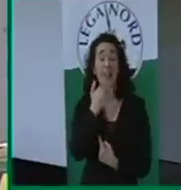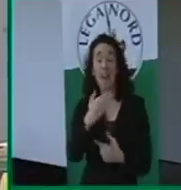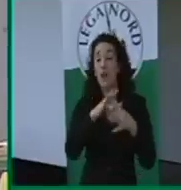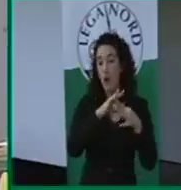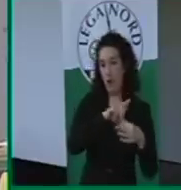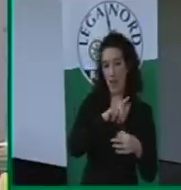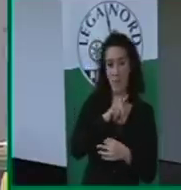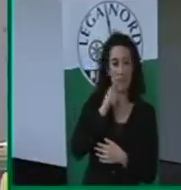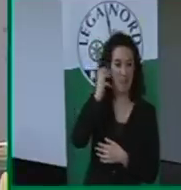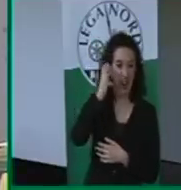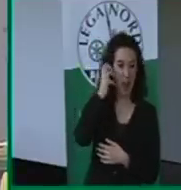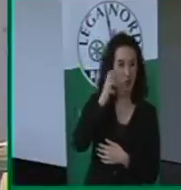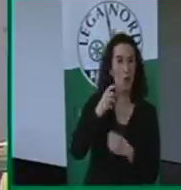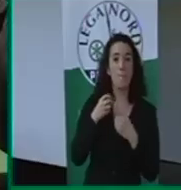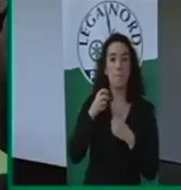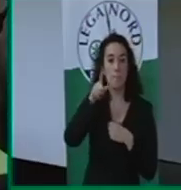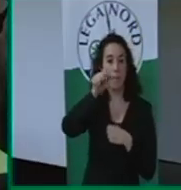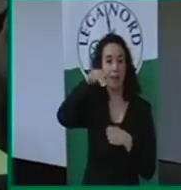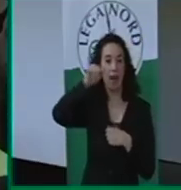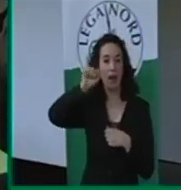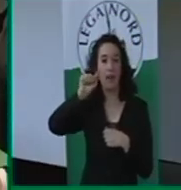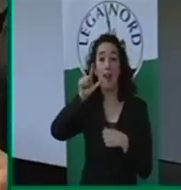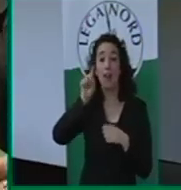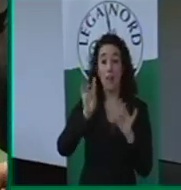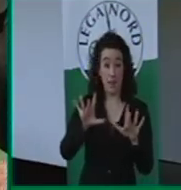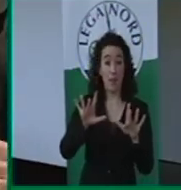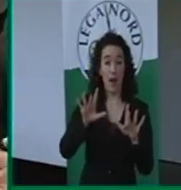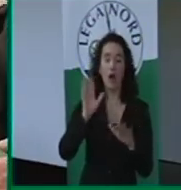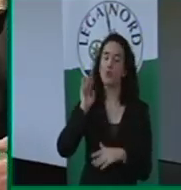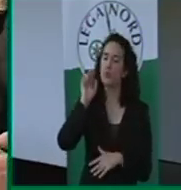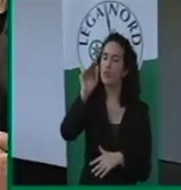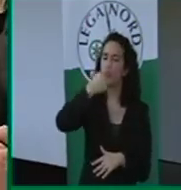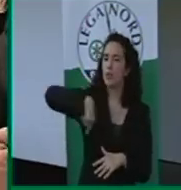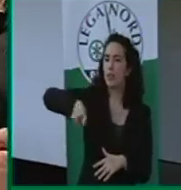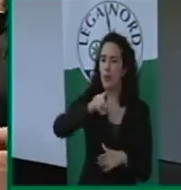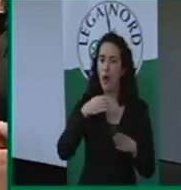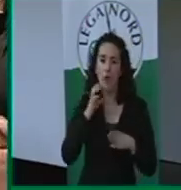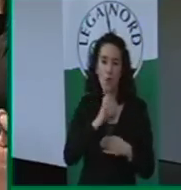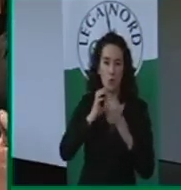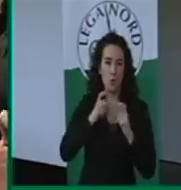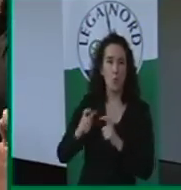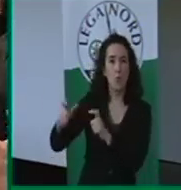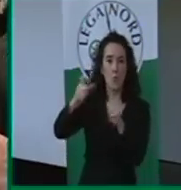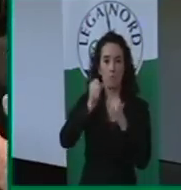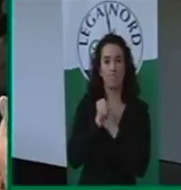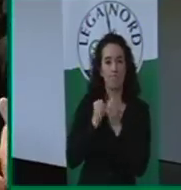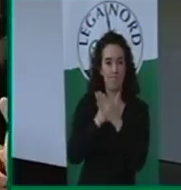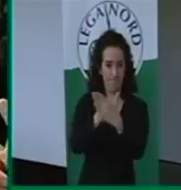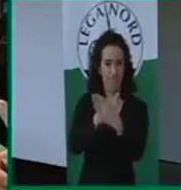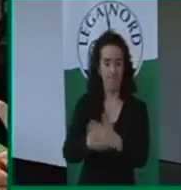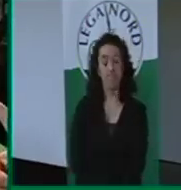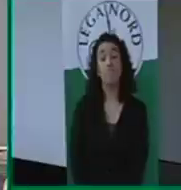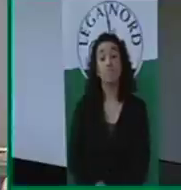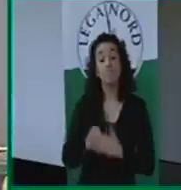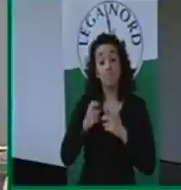Libera stiamo sostenendo concretamente ogni giorno questo percorso che come diceva Matteo Salvini è